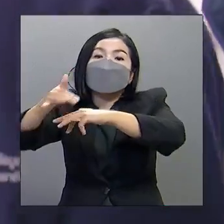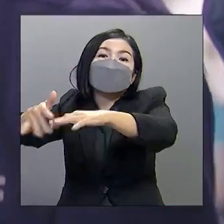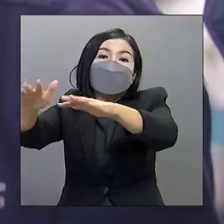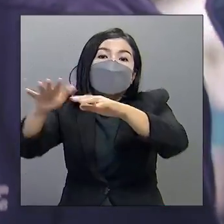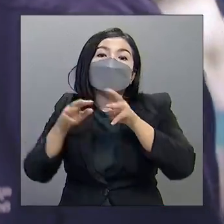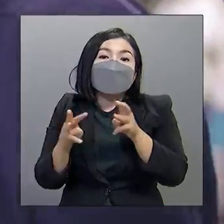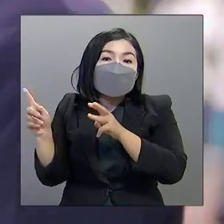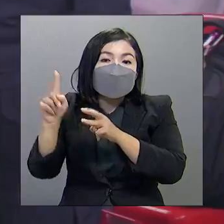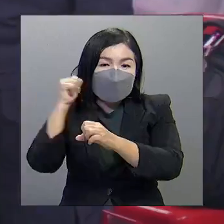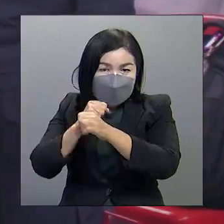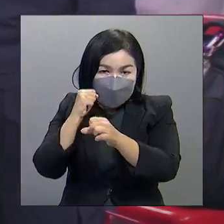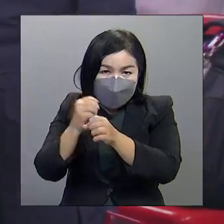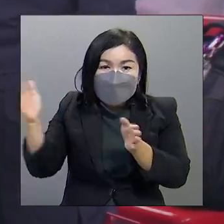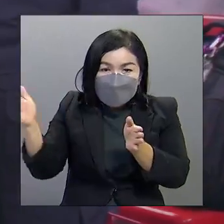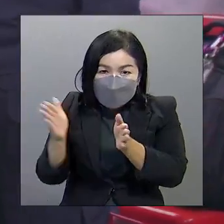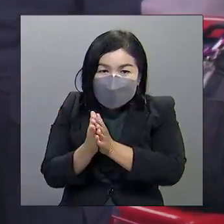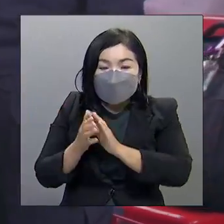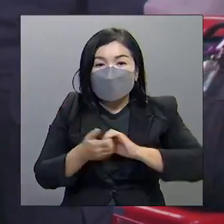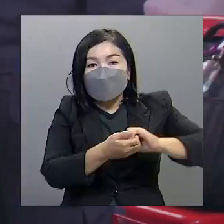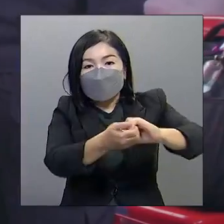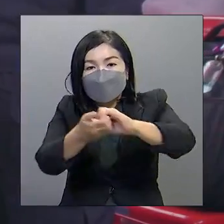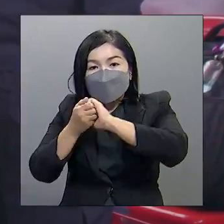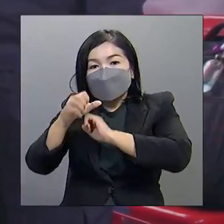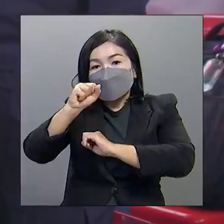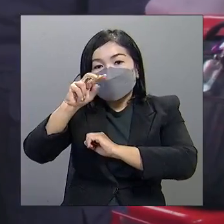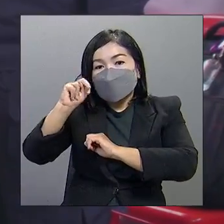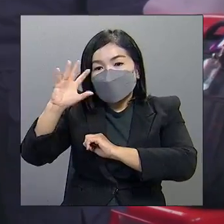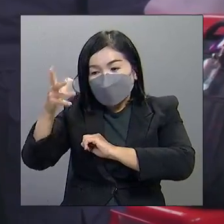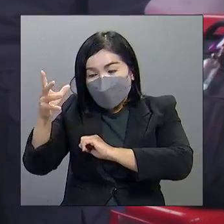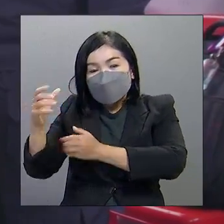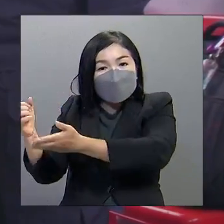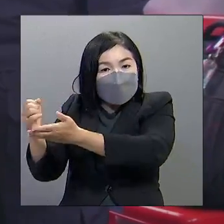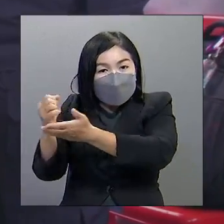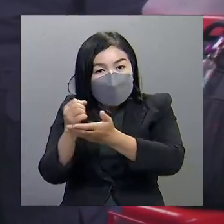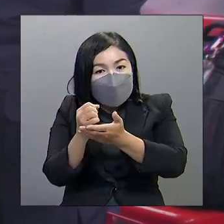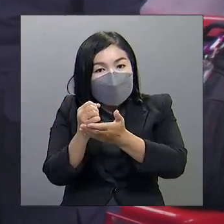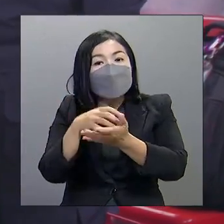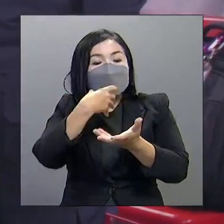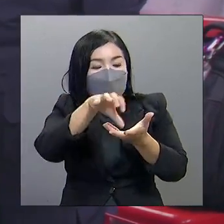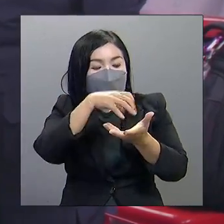องอาศัยการทำงานภาพรวมที่ทางสธช.เนี่ยมีศูนย์ส่วนหน้าจะให้พี่สราวุธเล่า